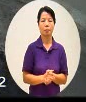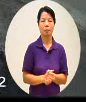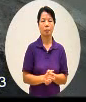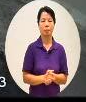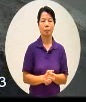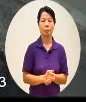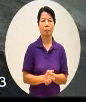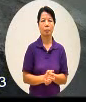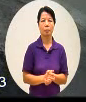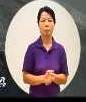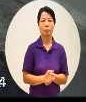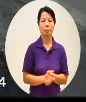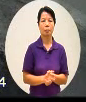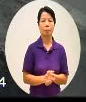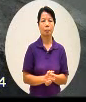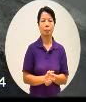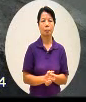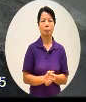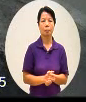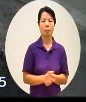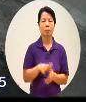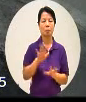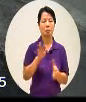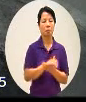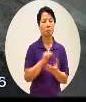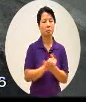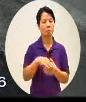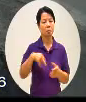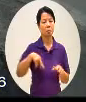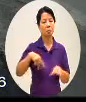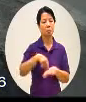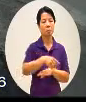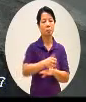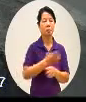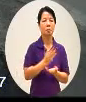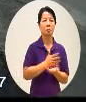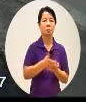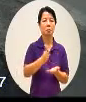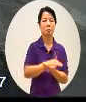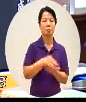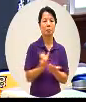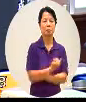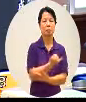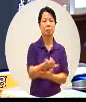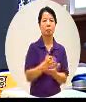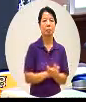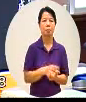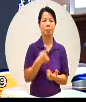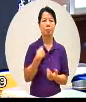本时在那边散步啊，还跌倒。大家问看我走路为虾米啦安尼？